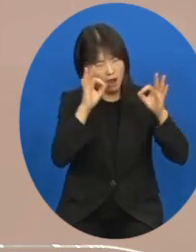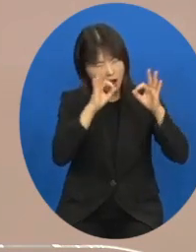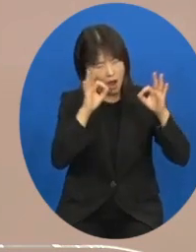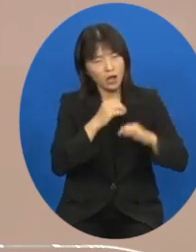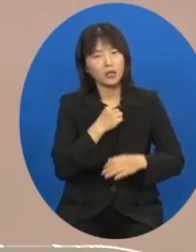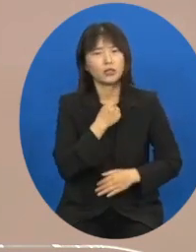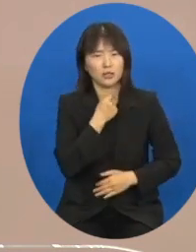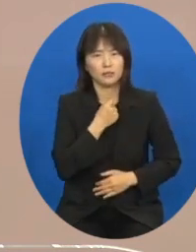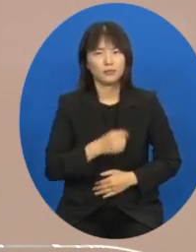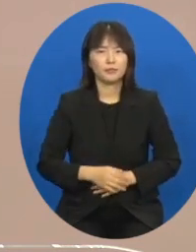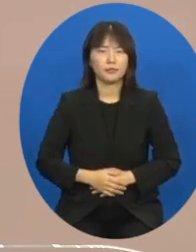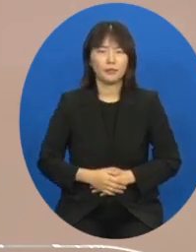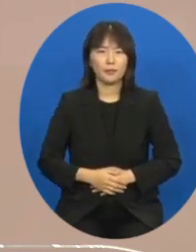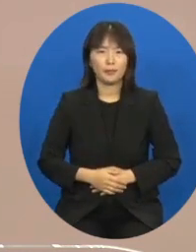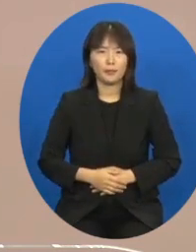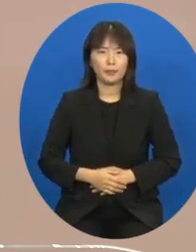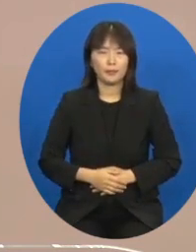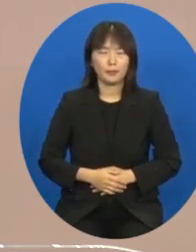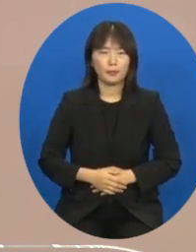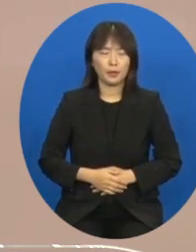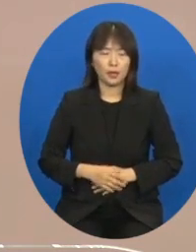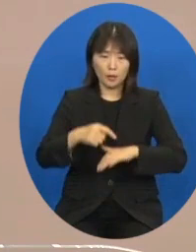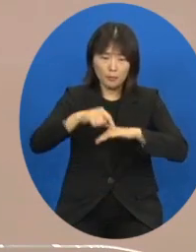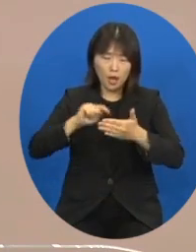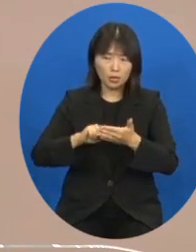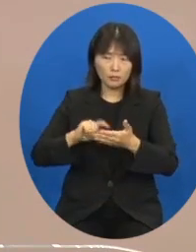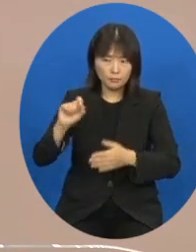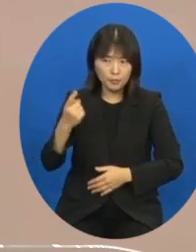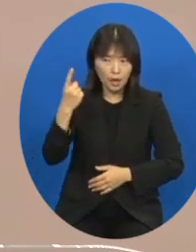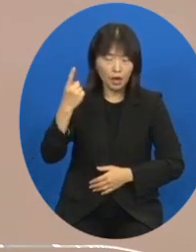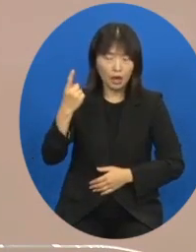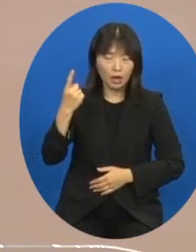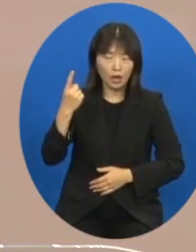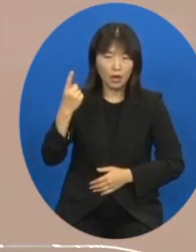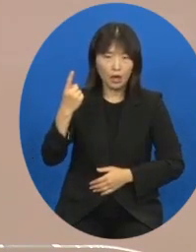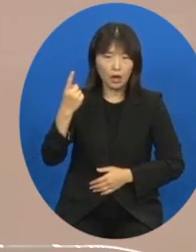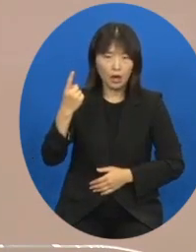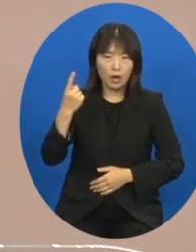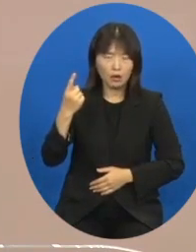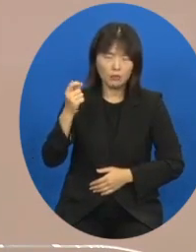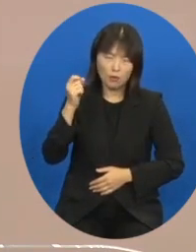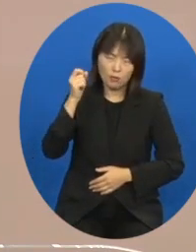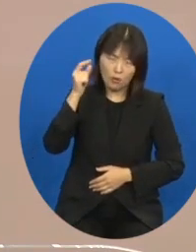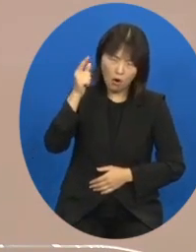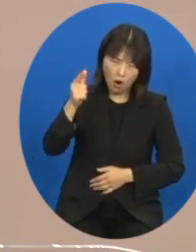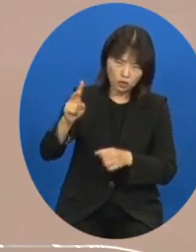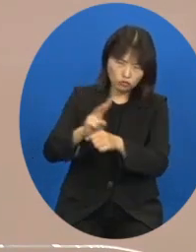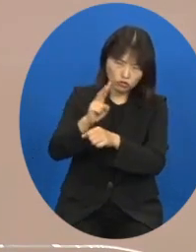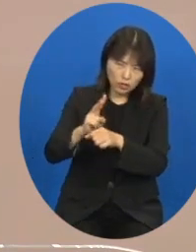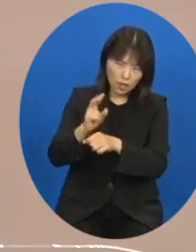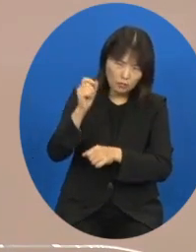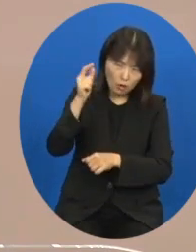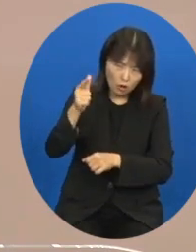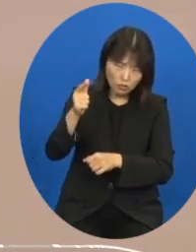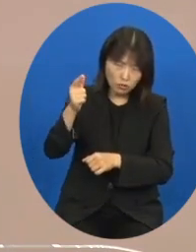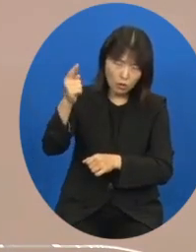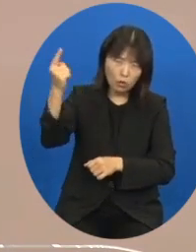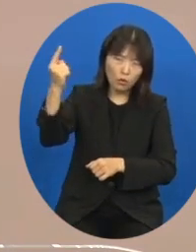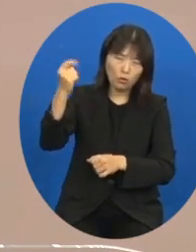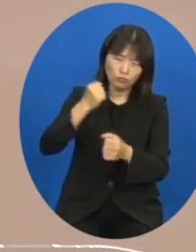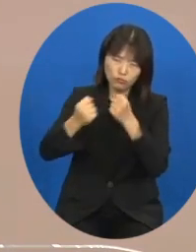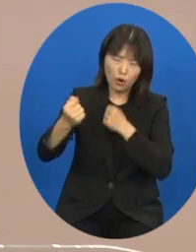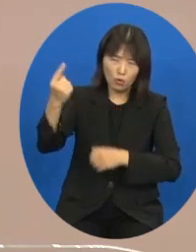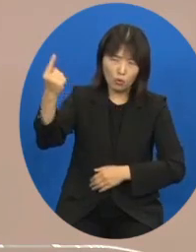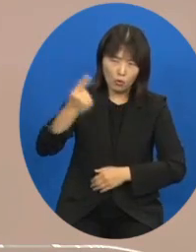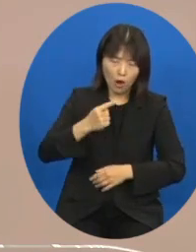싶습니다. 뭐 그런 마음의 동기 때문에 그런 오랜 시간을 걸치고도 주일 예배를 드리러 오시고 아예